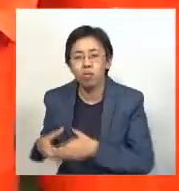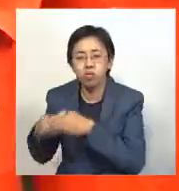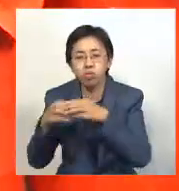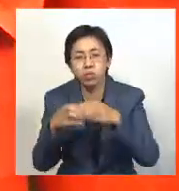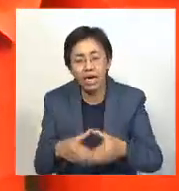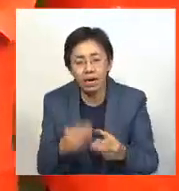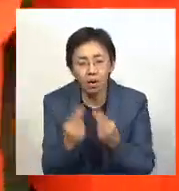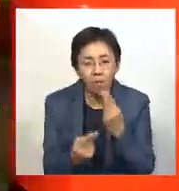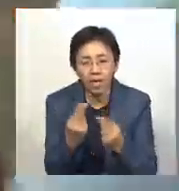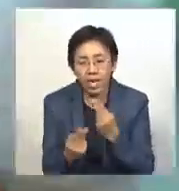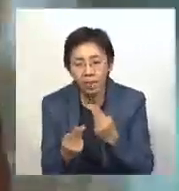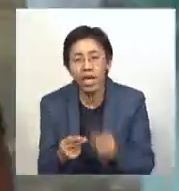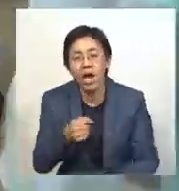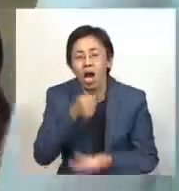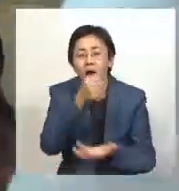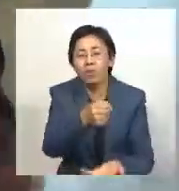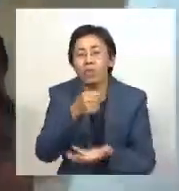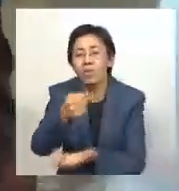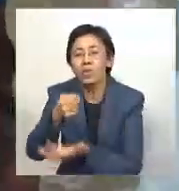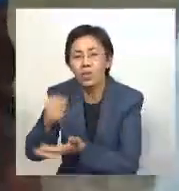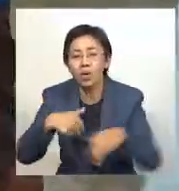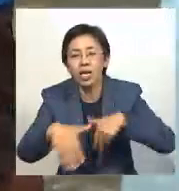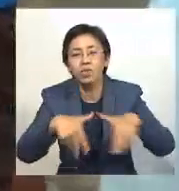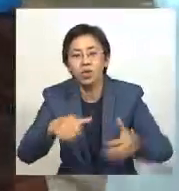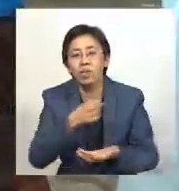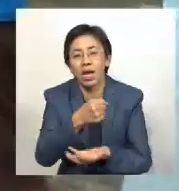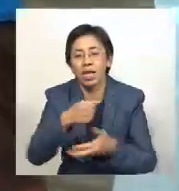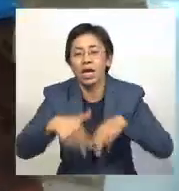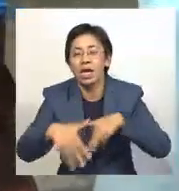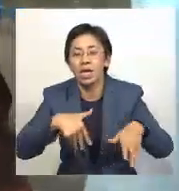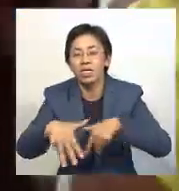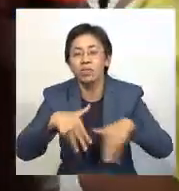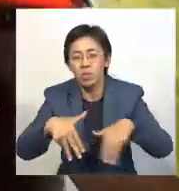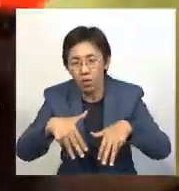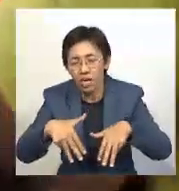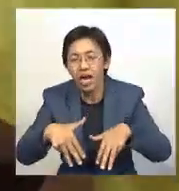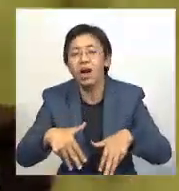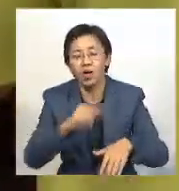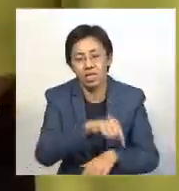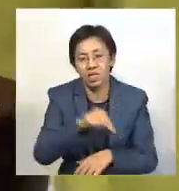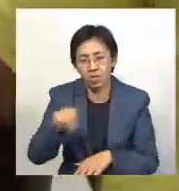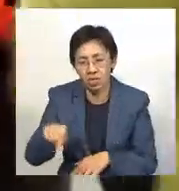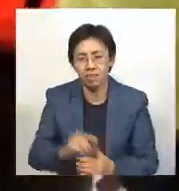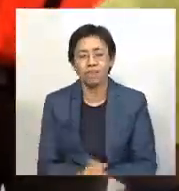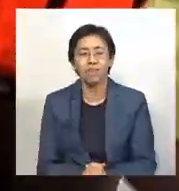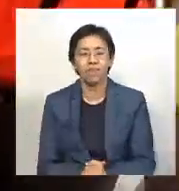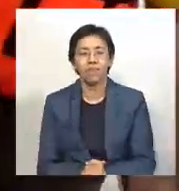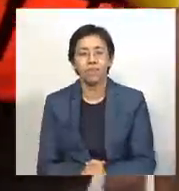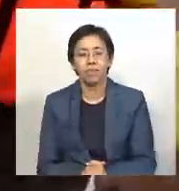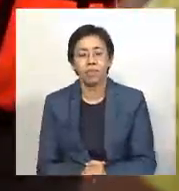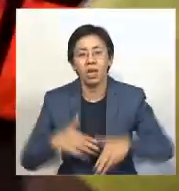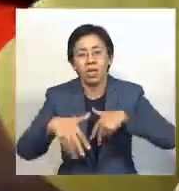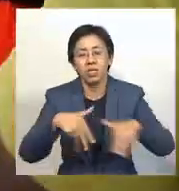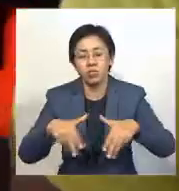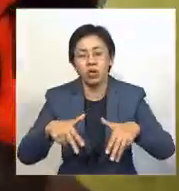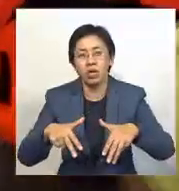ที่ไปด้วยเช่นเดียวกันนำถุงยังชีพไปมอบให้กับชาวบ้านในชุมชนทุ่งสะและชุมชนหน้าหอไตรนะ